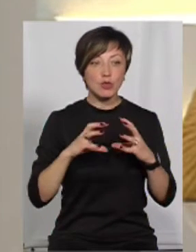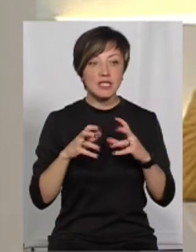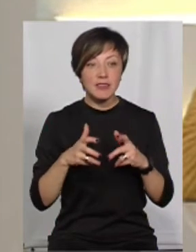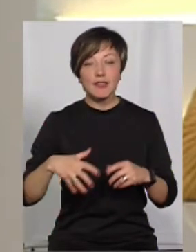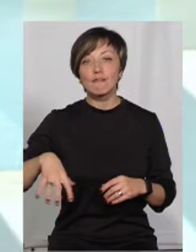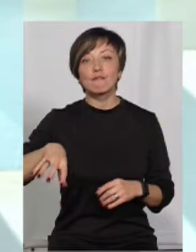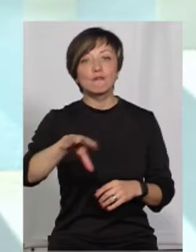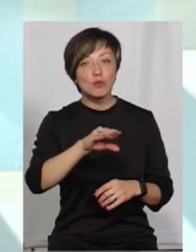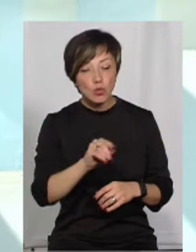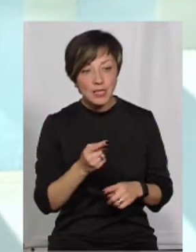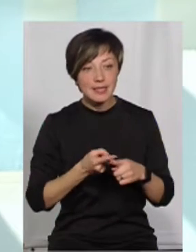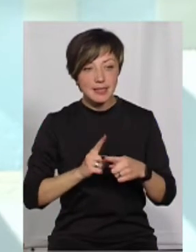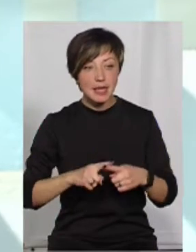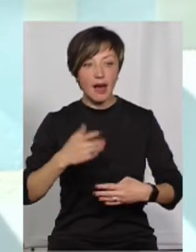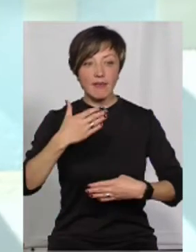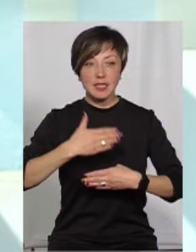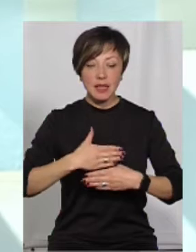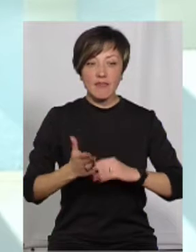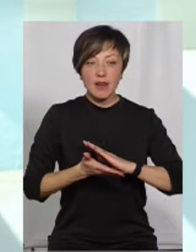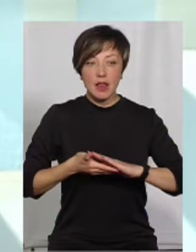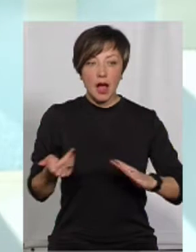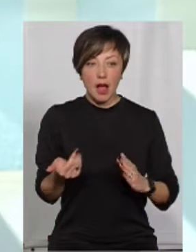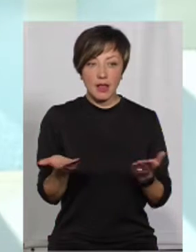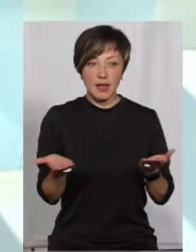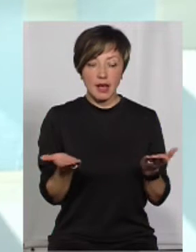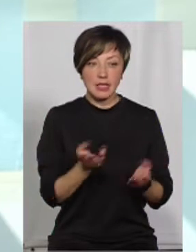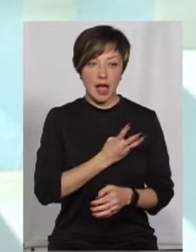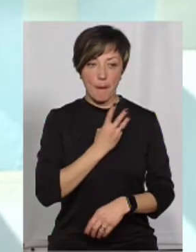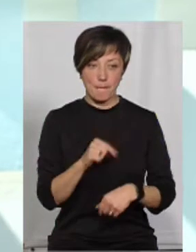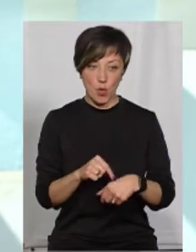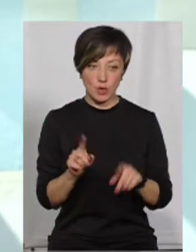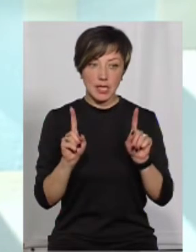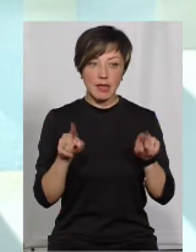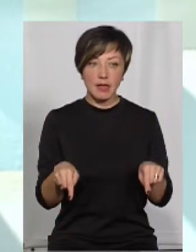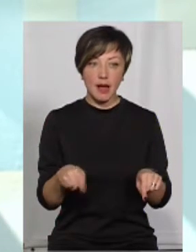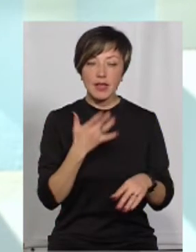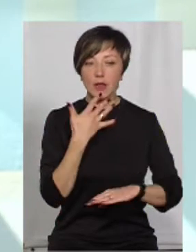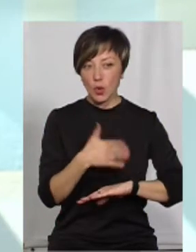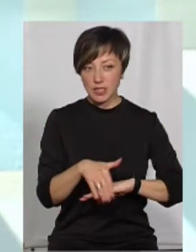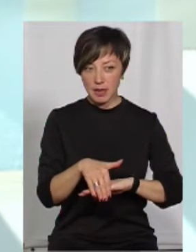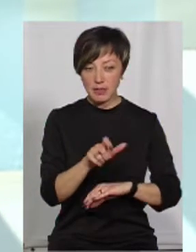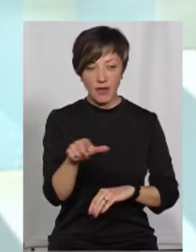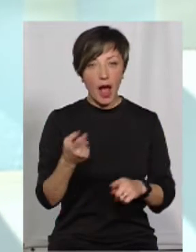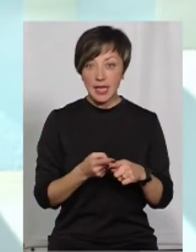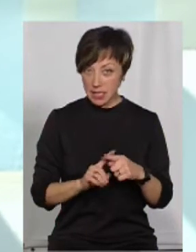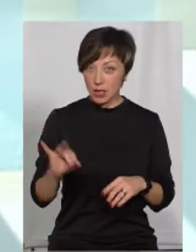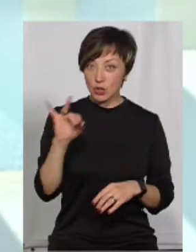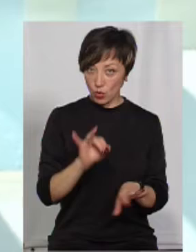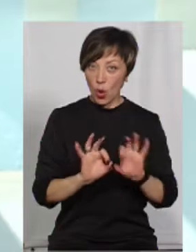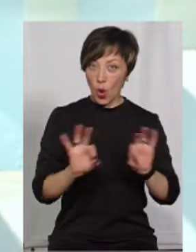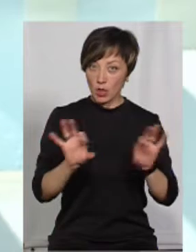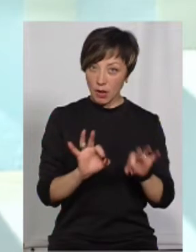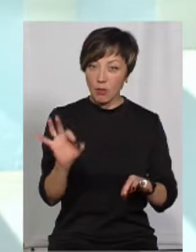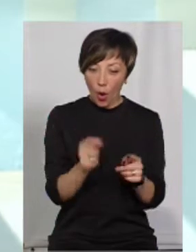і всюди вона визивала якісь певні емоції, навіть у іноземців. Але ж ця історія